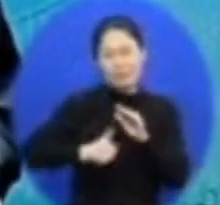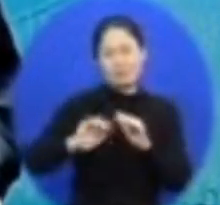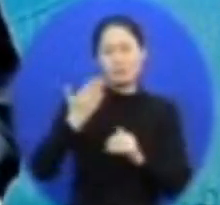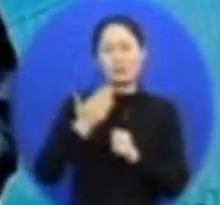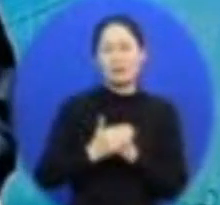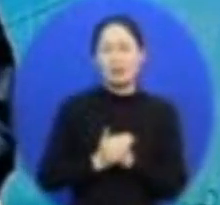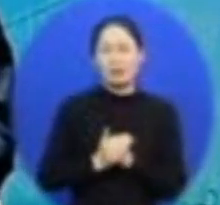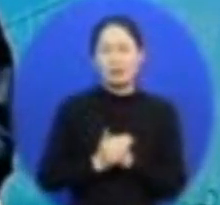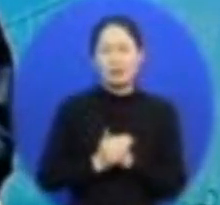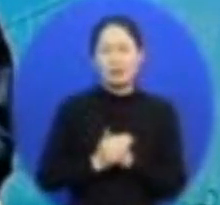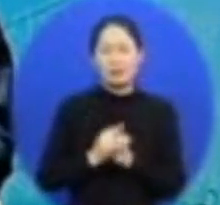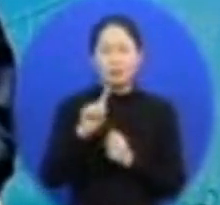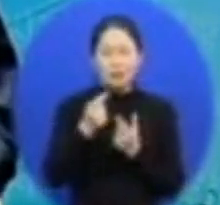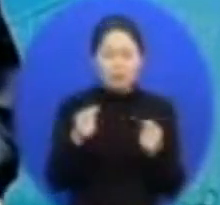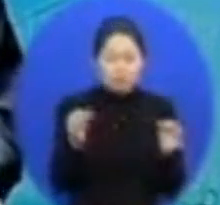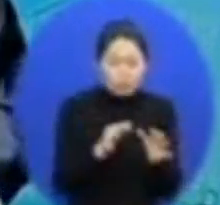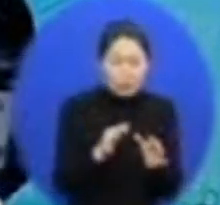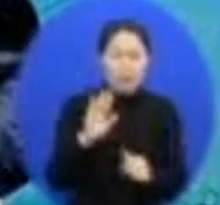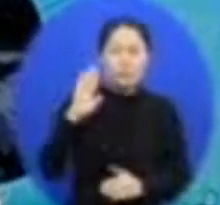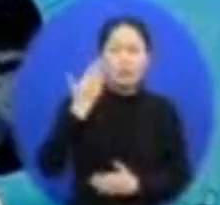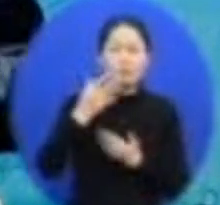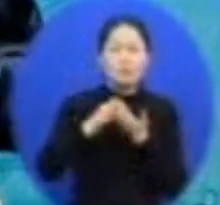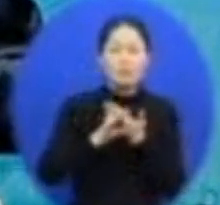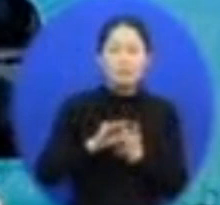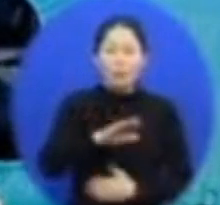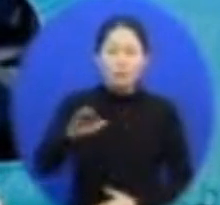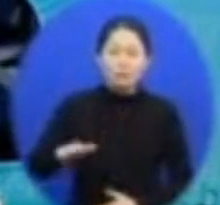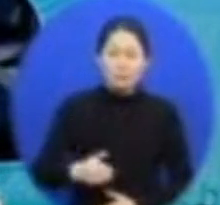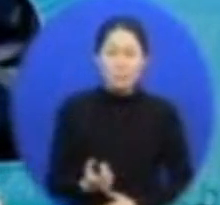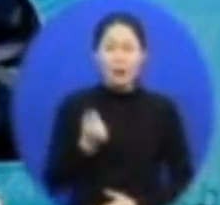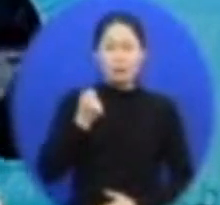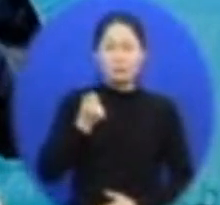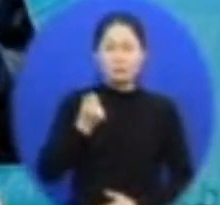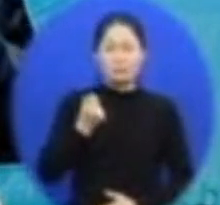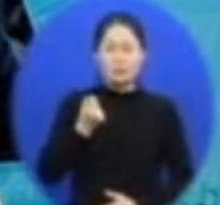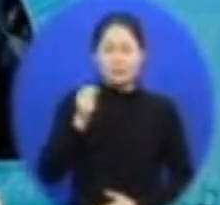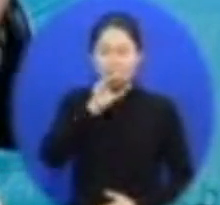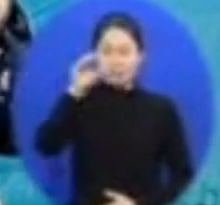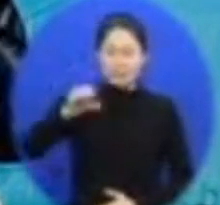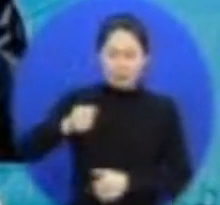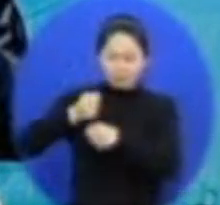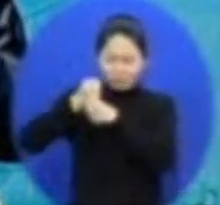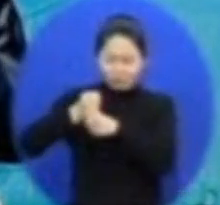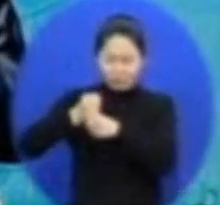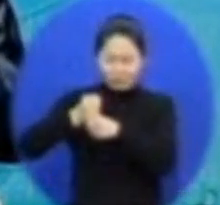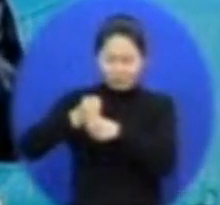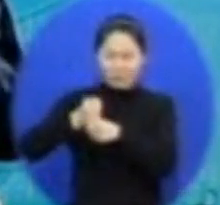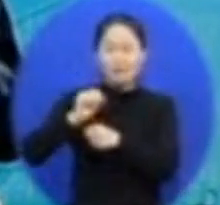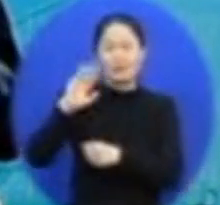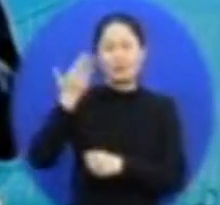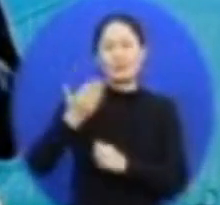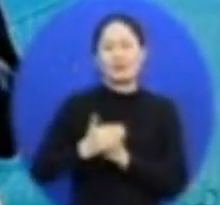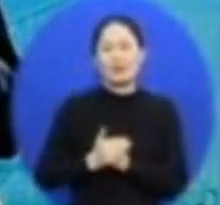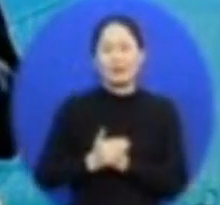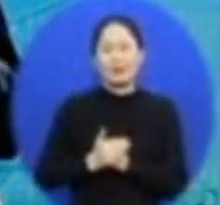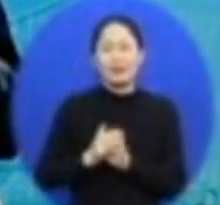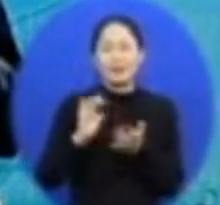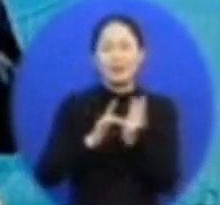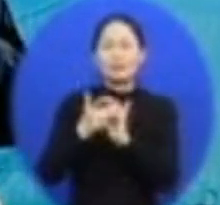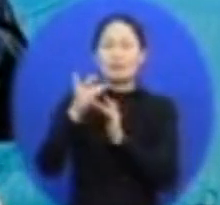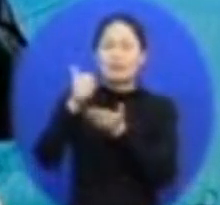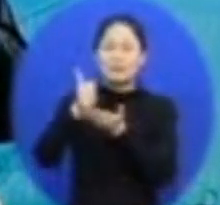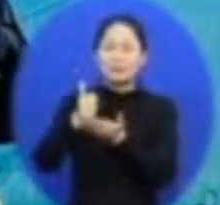그런 순간이 오면 여러분은 즉시 십자가를 붙잡아야 되요 예수님